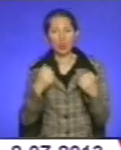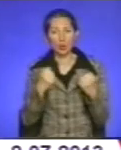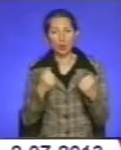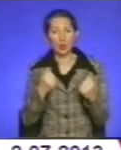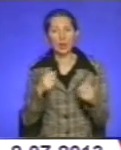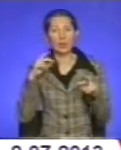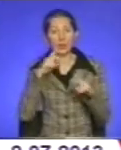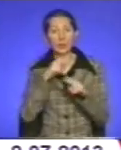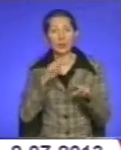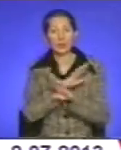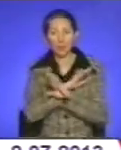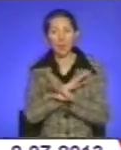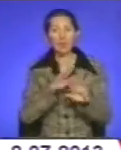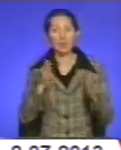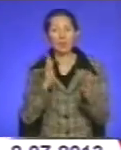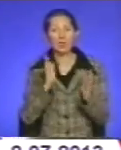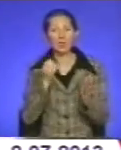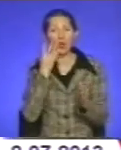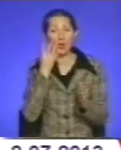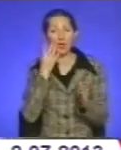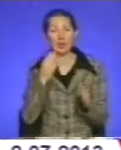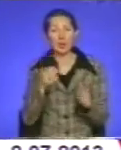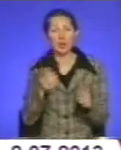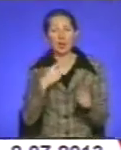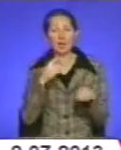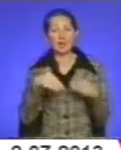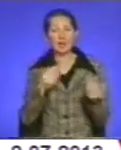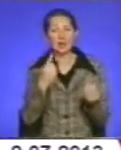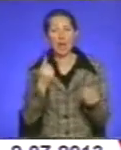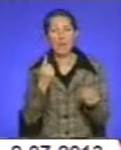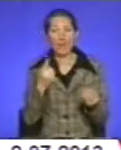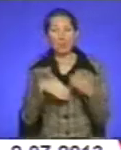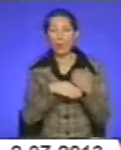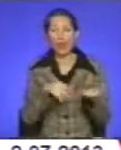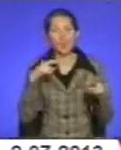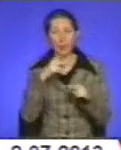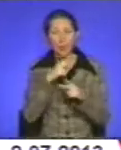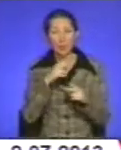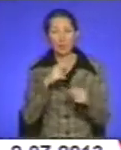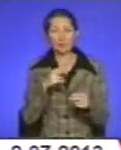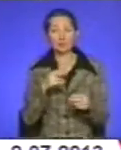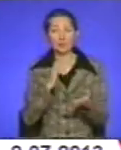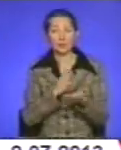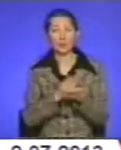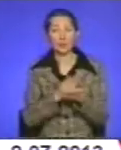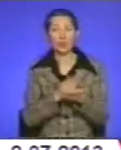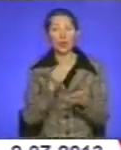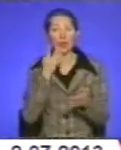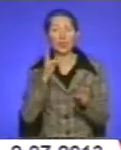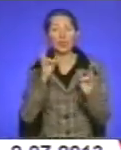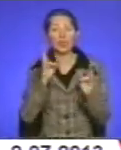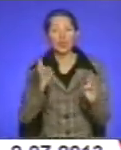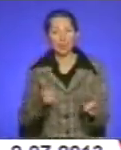допомоги. Симптомами при укусі змії є отруднене дихання, запаморочення, тому якщо трапилася біда, реагувати